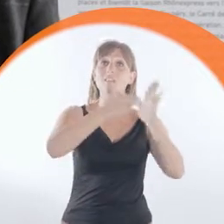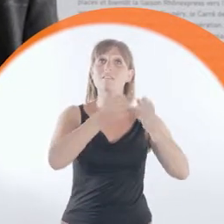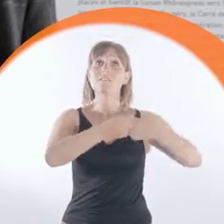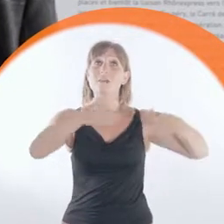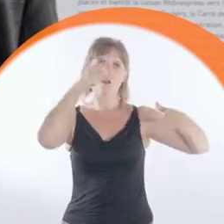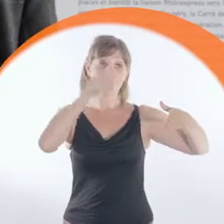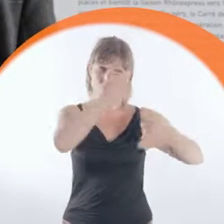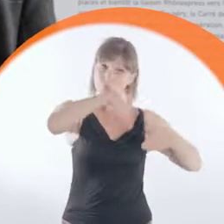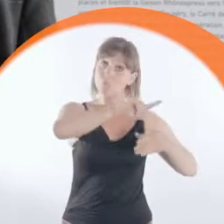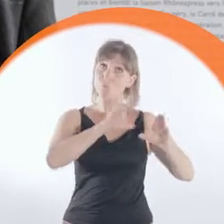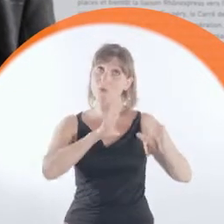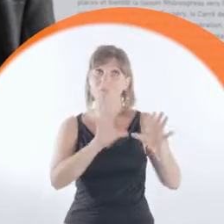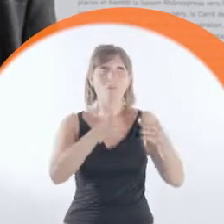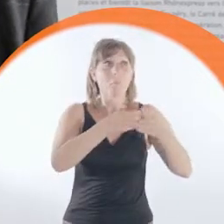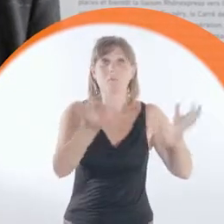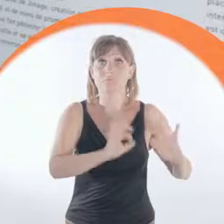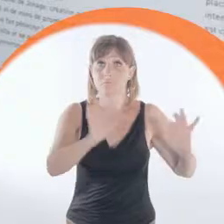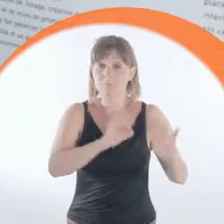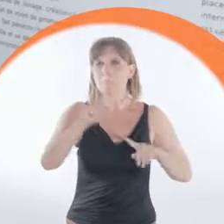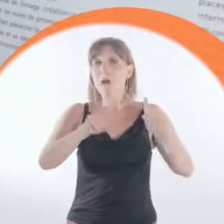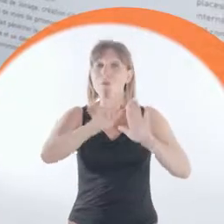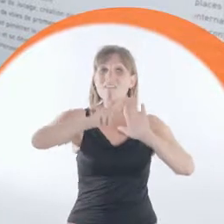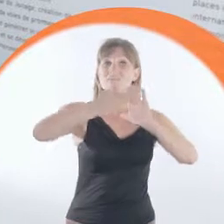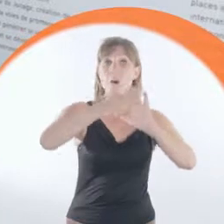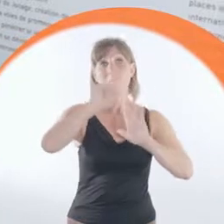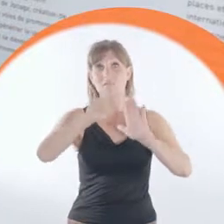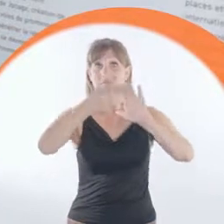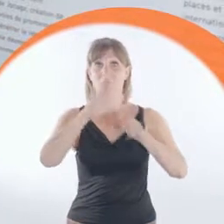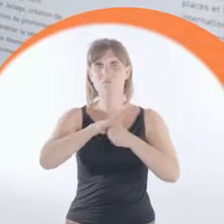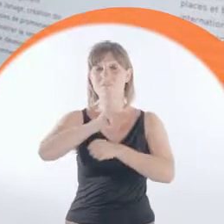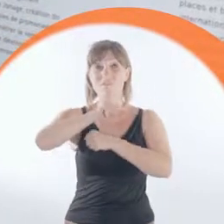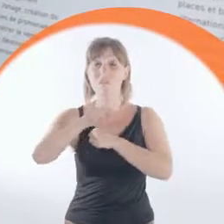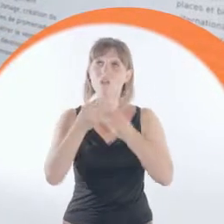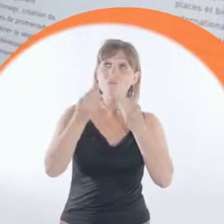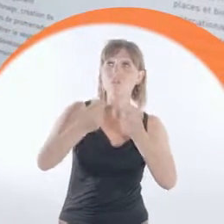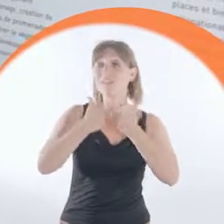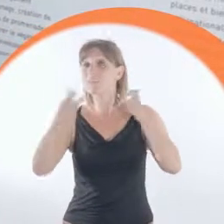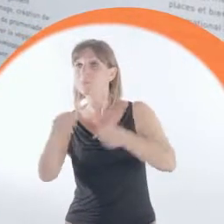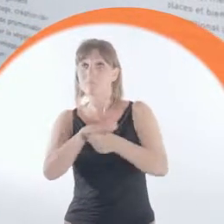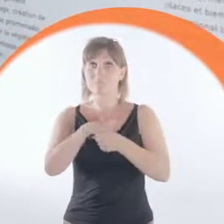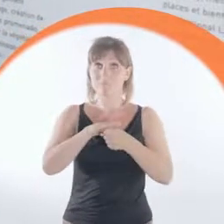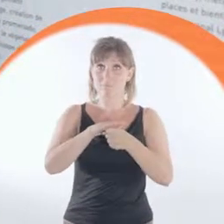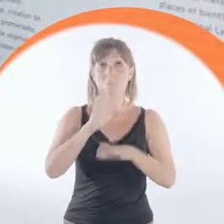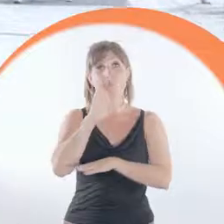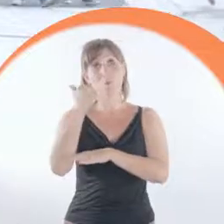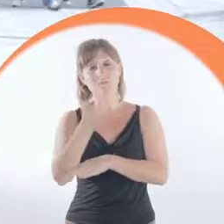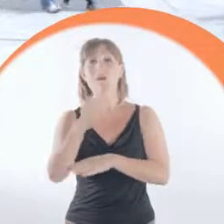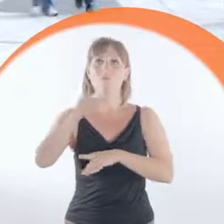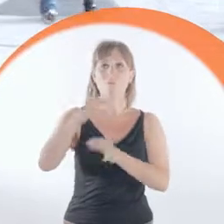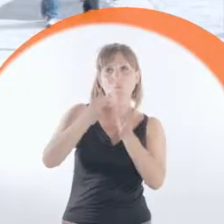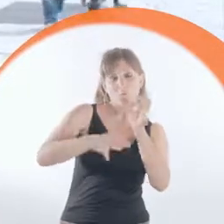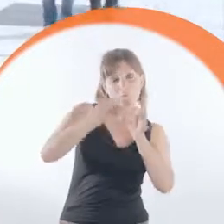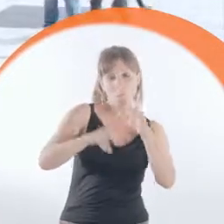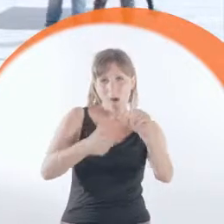former à ça. Certes, il y a des normes qui existent, mais les normes ne suffisent pas pour rendre accessibles un espace public, par exemple. Ça les